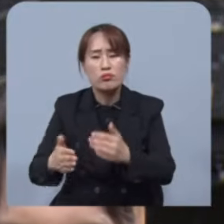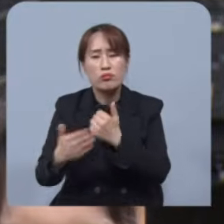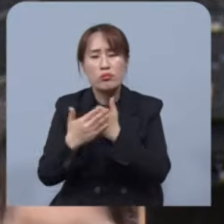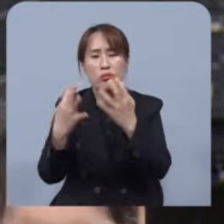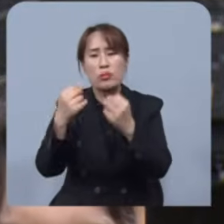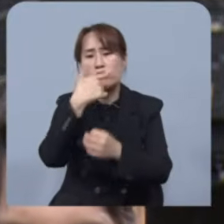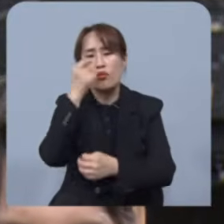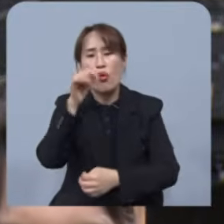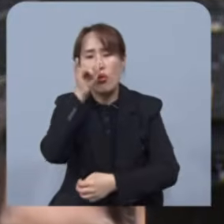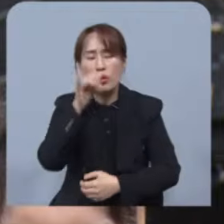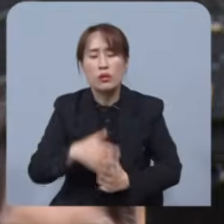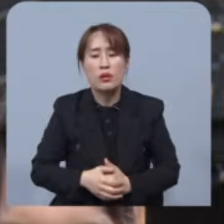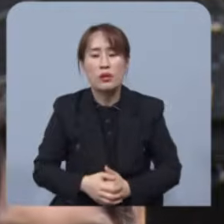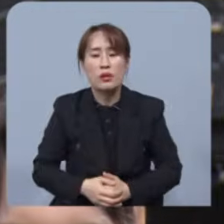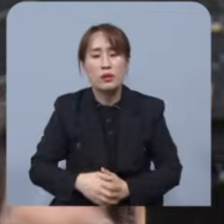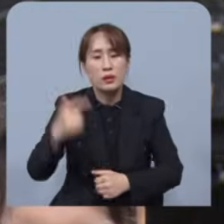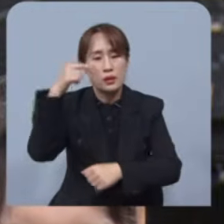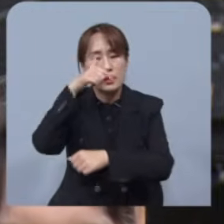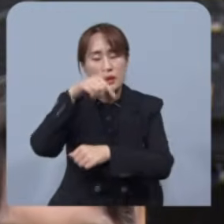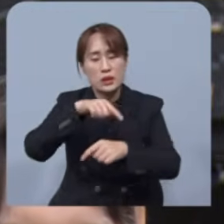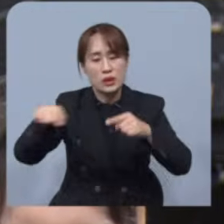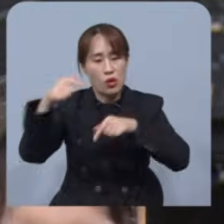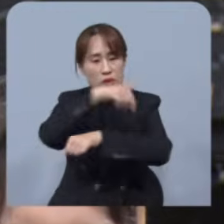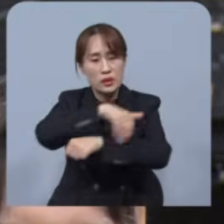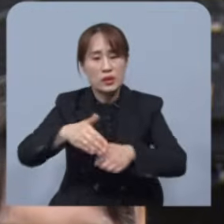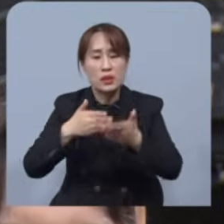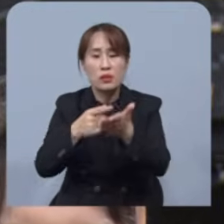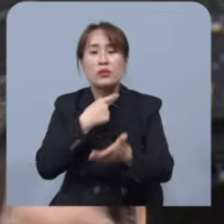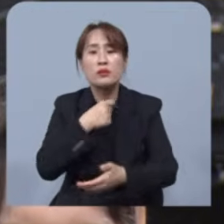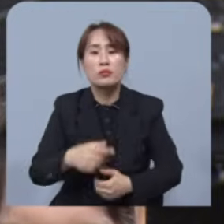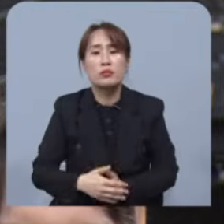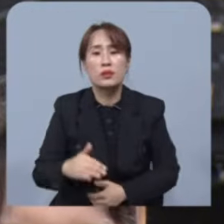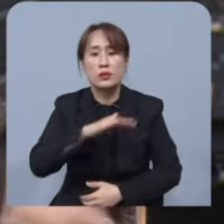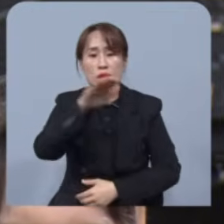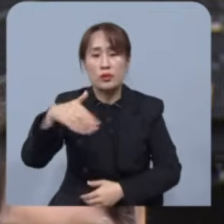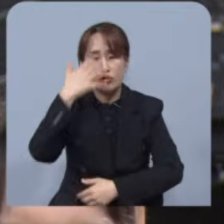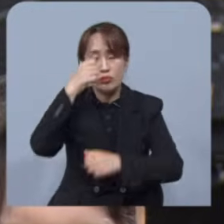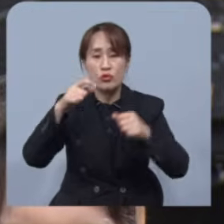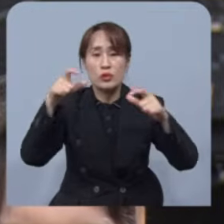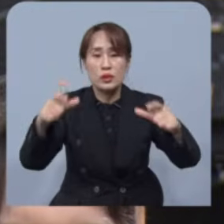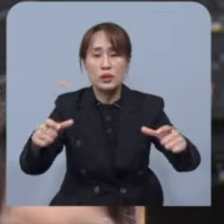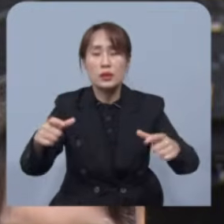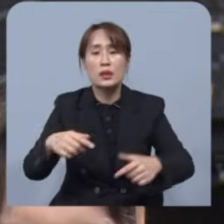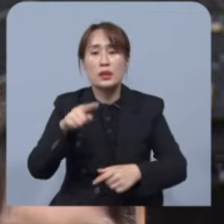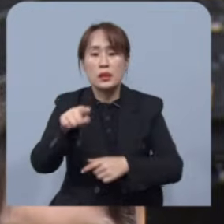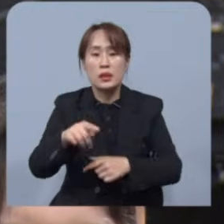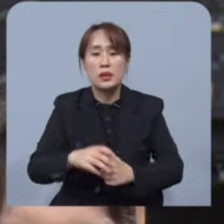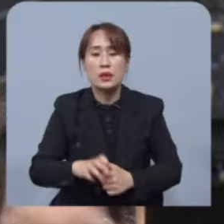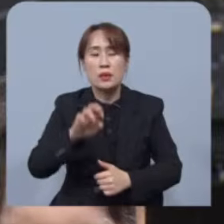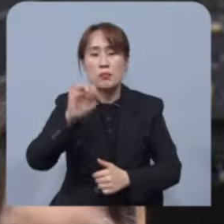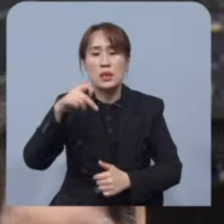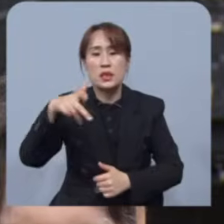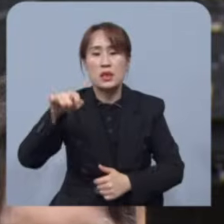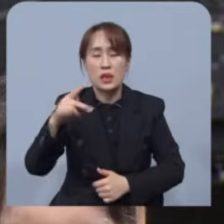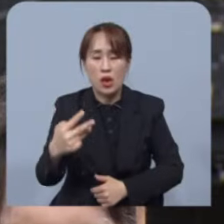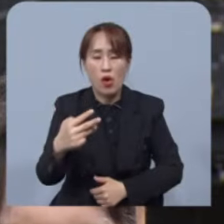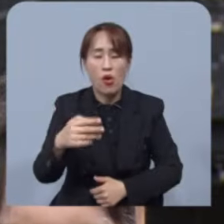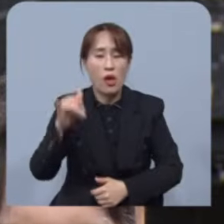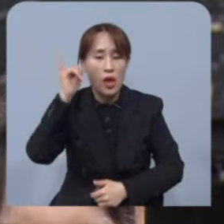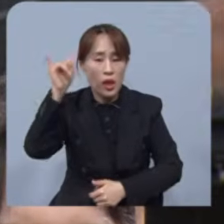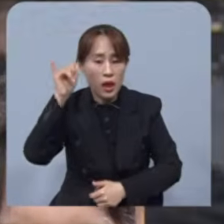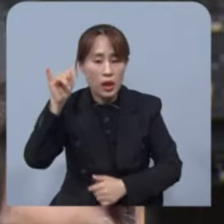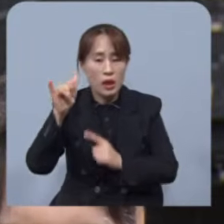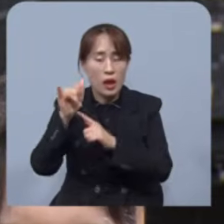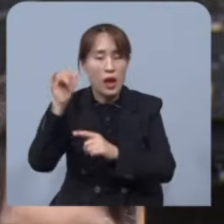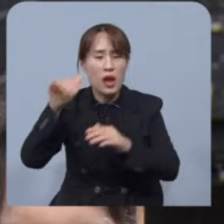부족한 부분이 있어서 좀 정책 제안을 드리고 싶은 게 있는데요. 저희 충북에서는 이런 피지컬 AI라든가 공정의 부분에 대한